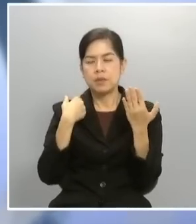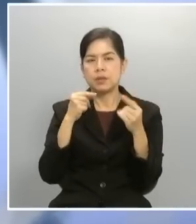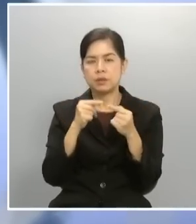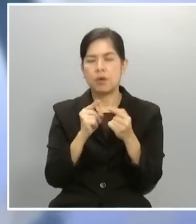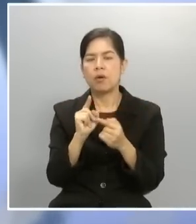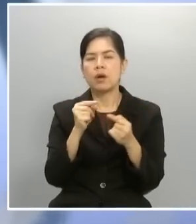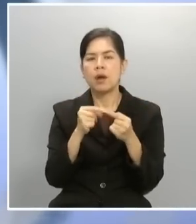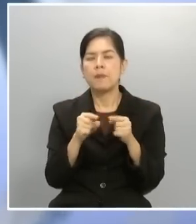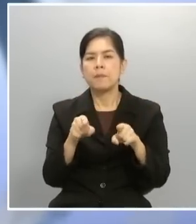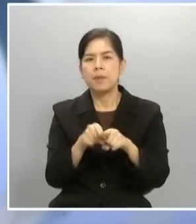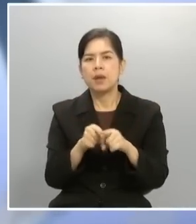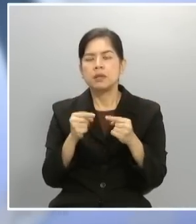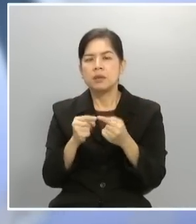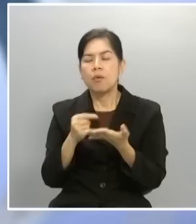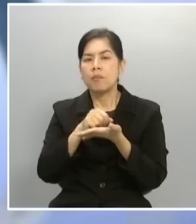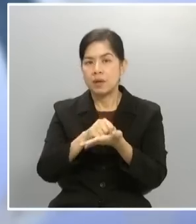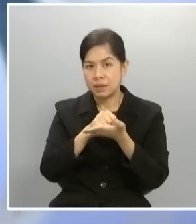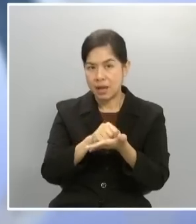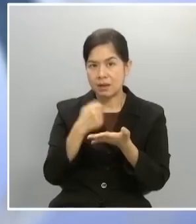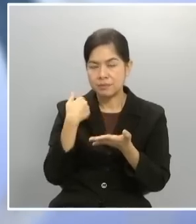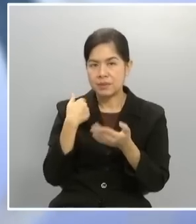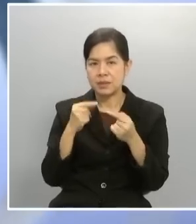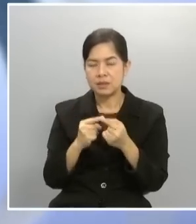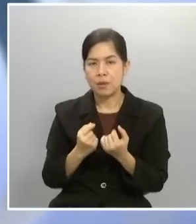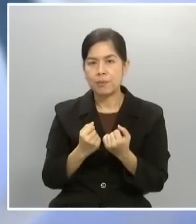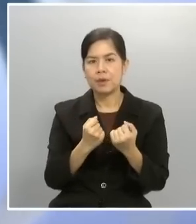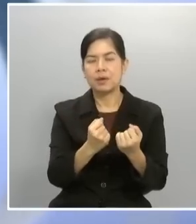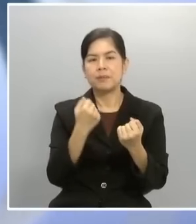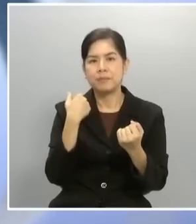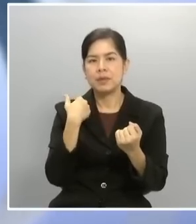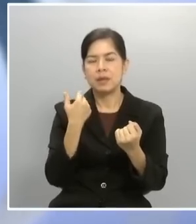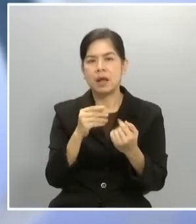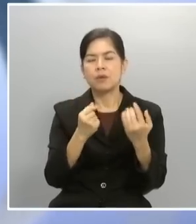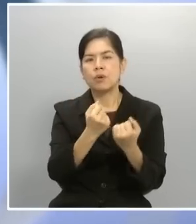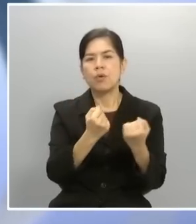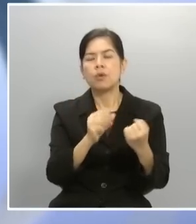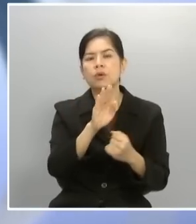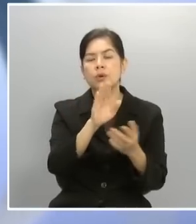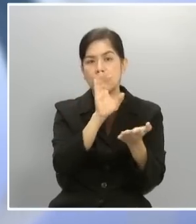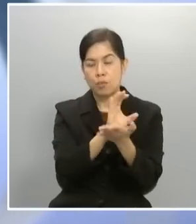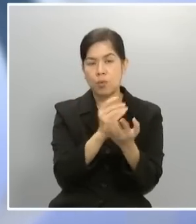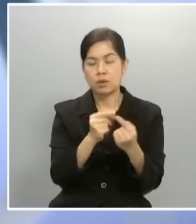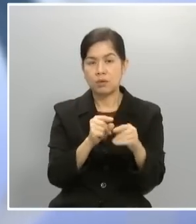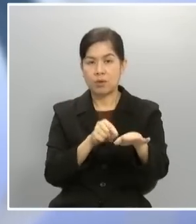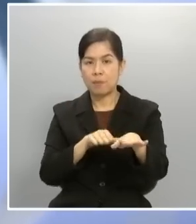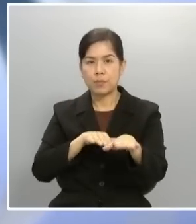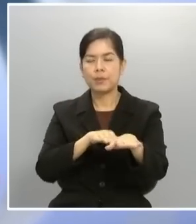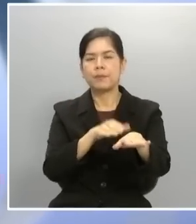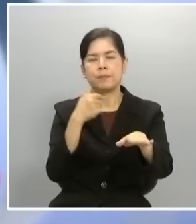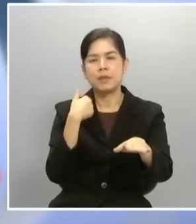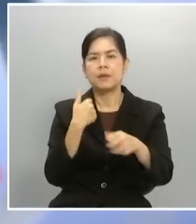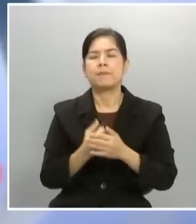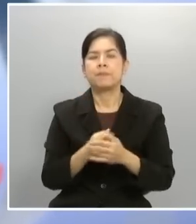ครับมีรถนำนะฮะทางฝั่งของคุณเซฟสามีคุณิวก็เลยถ่ายไว้แล้วลงInstagramตัวเองเหตุการณ์ที่ 2และ 3เกิดขึ้นที่กัมพูชาแล้วก็